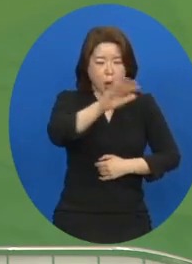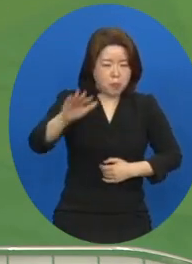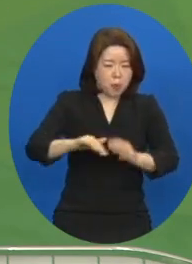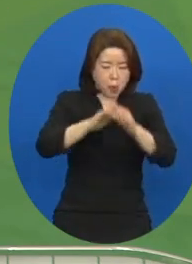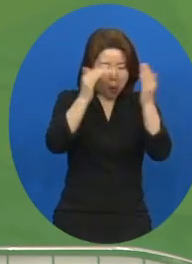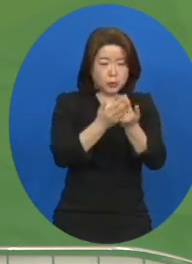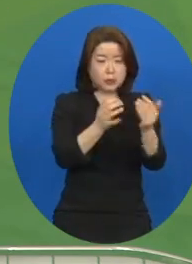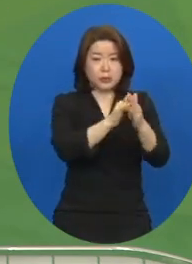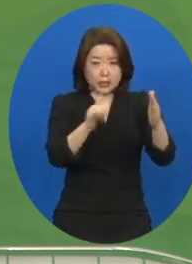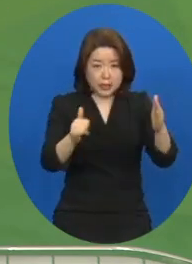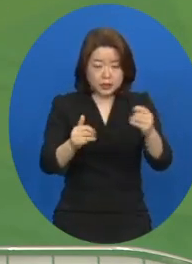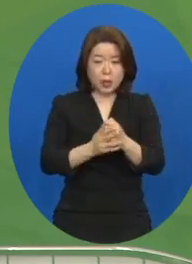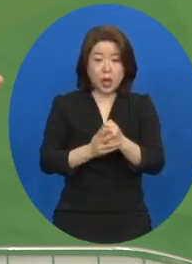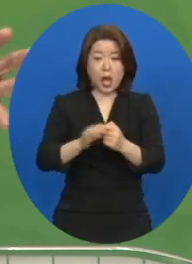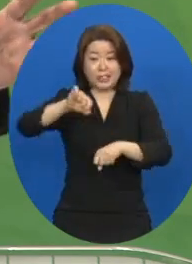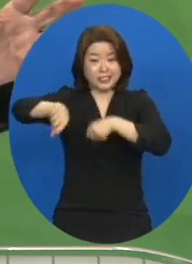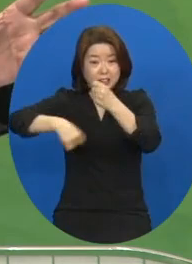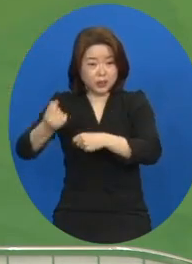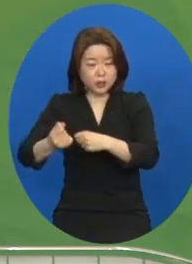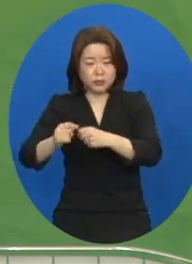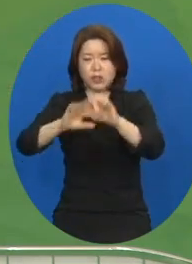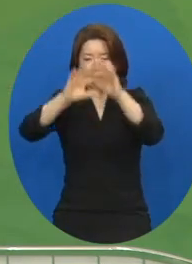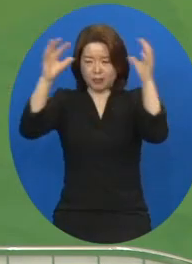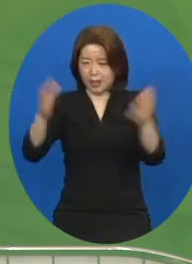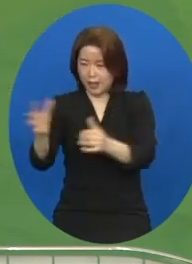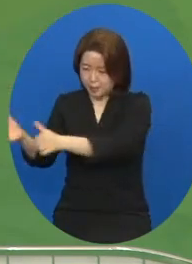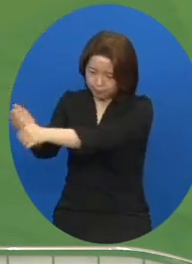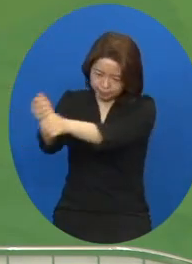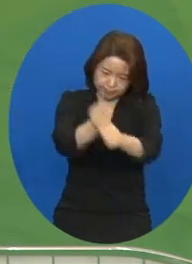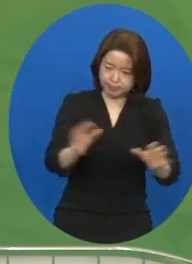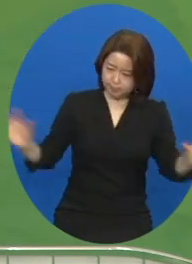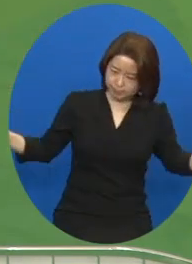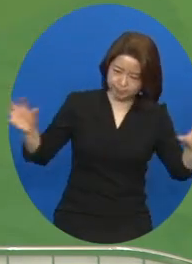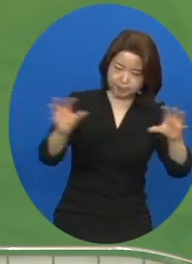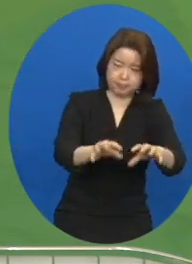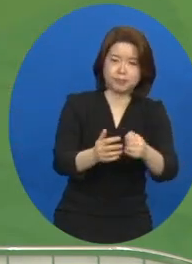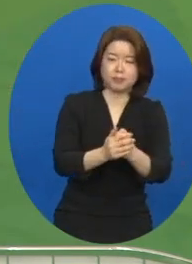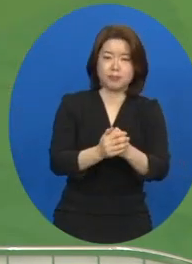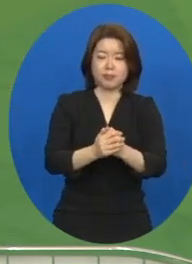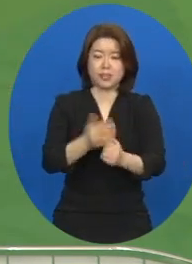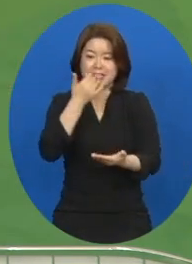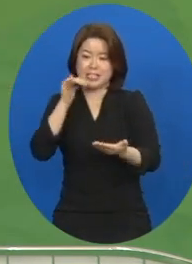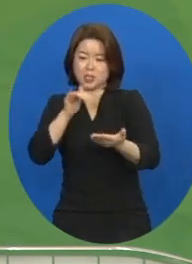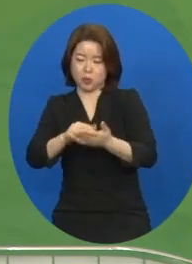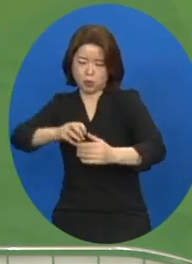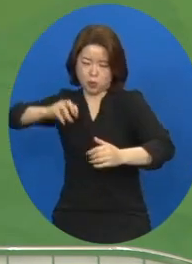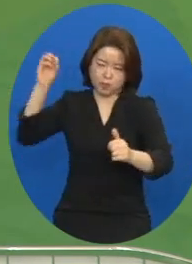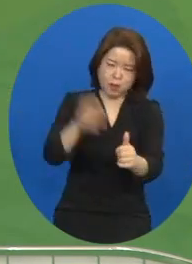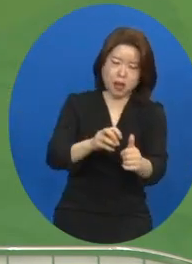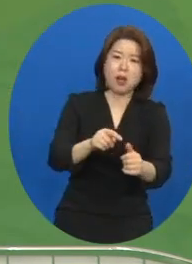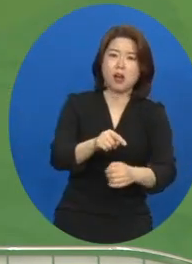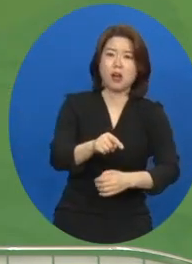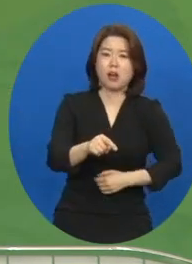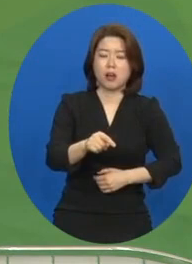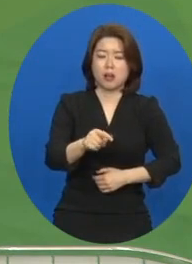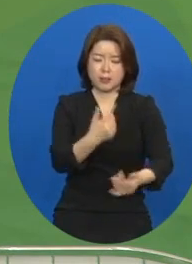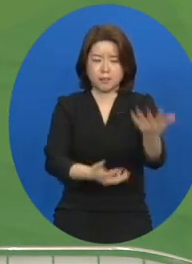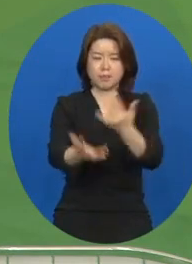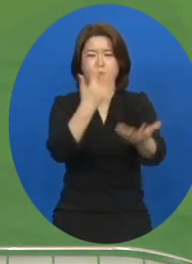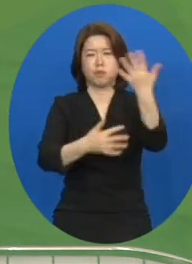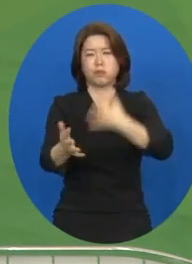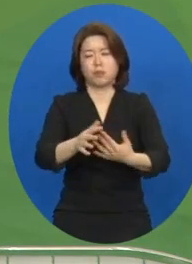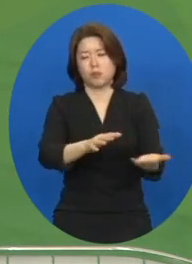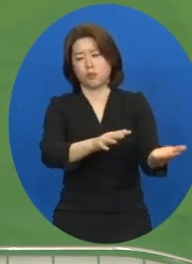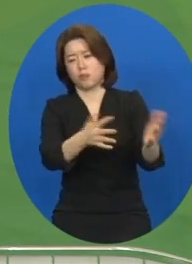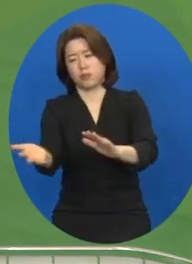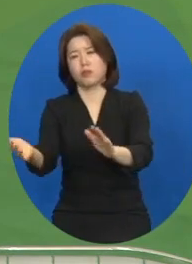가족들과 심지어 그 가축들까지 다 끌어내서 돌로 치고 그리고 다 불태워버렸습니다.